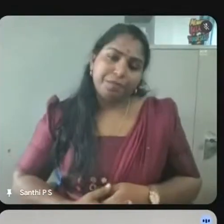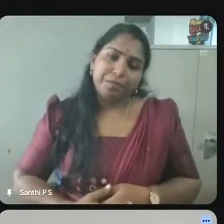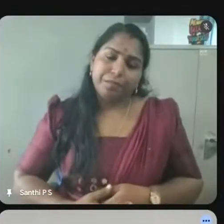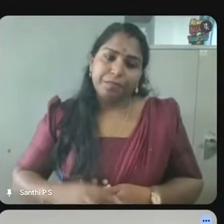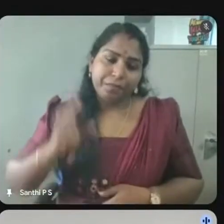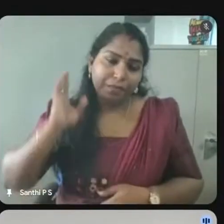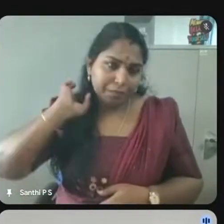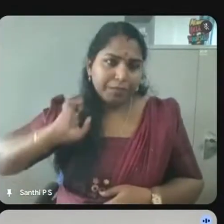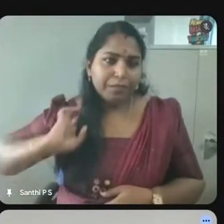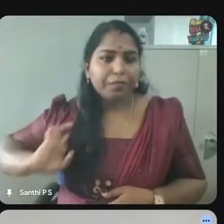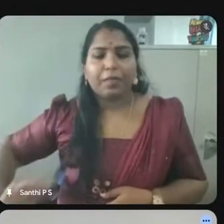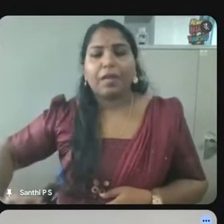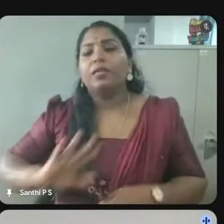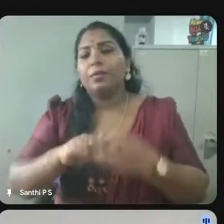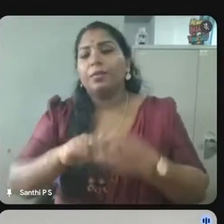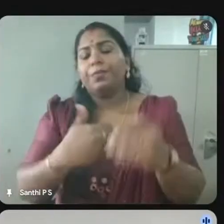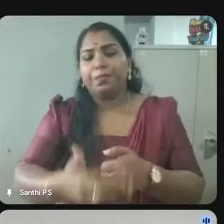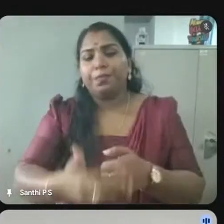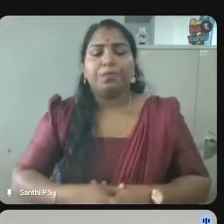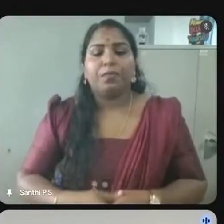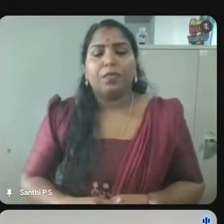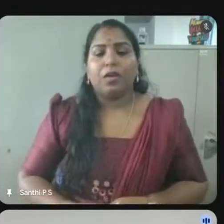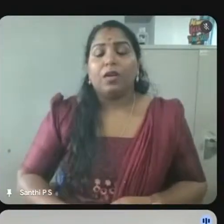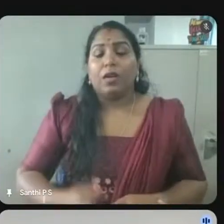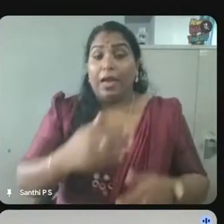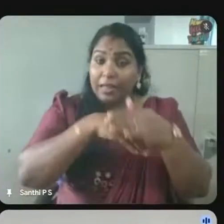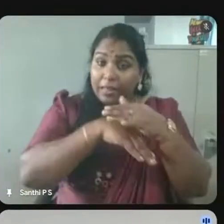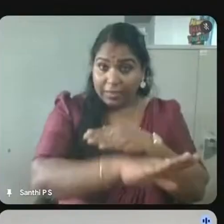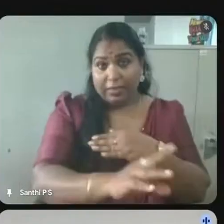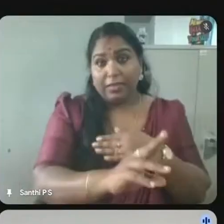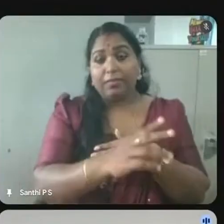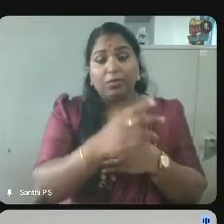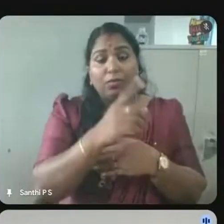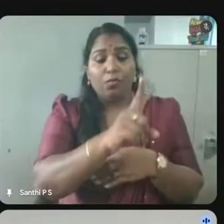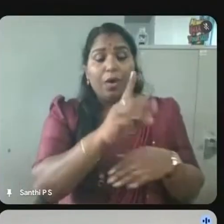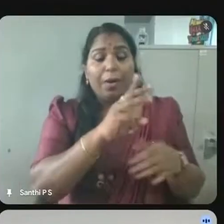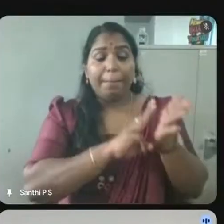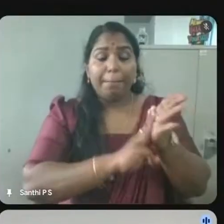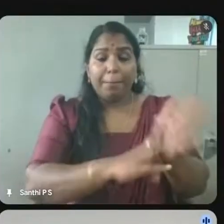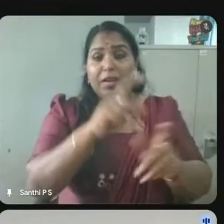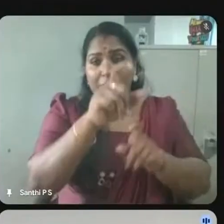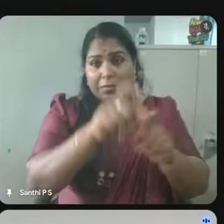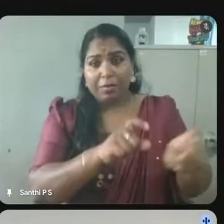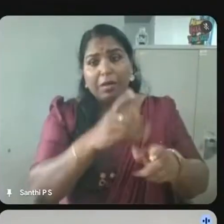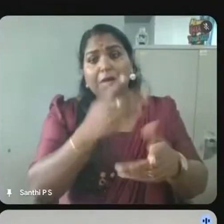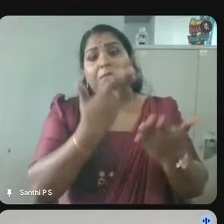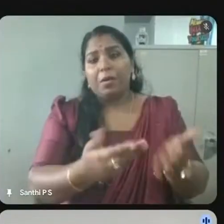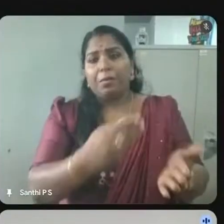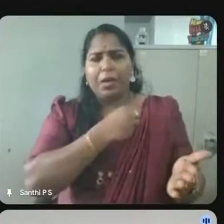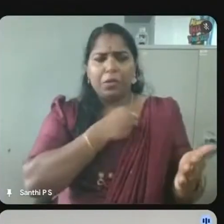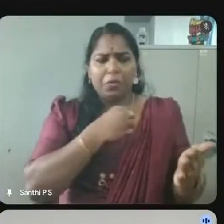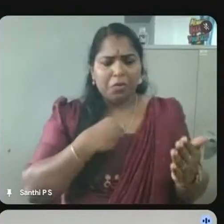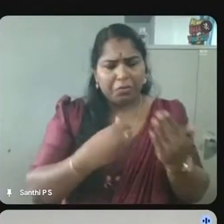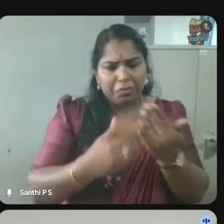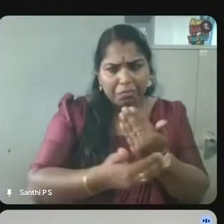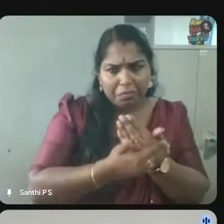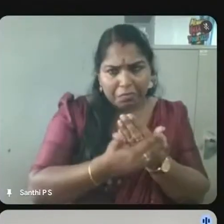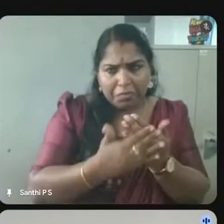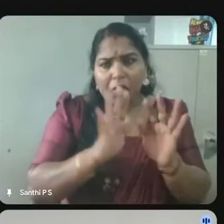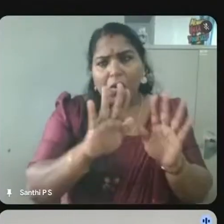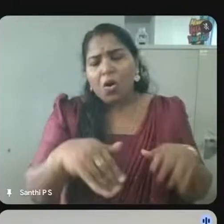കാണുന്നത്. അതിൽ 1 മില്യൺ ആൾക്കാർക്കെങ്കിലും അത് തടയാവുന്നതോ ചികിത്സിക്കാവുന്നതോ ആയിട്ടുള്ള